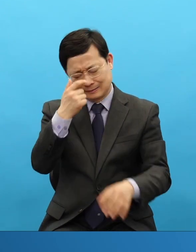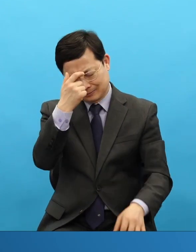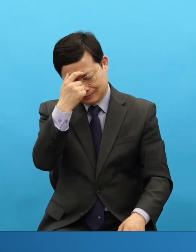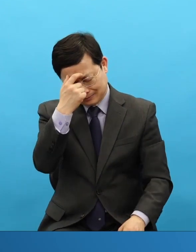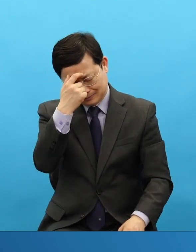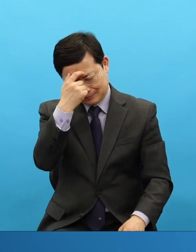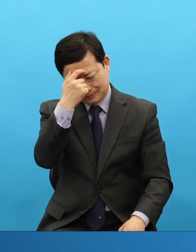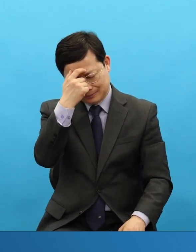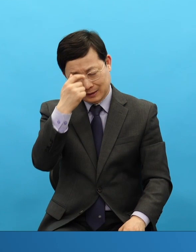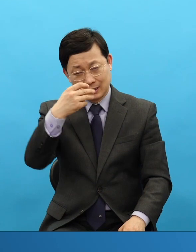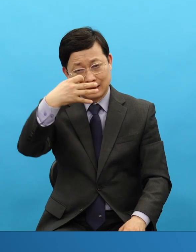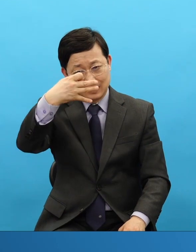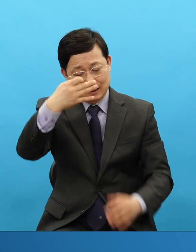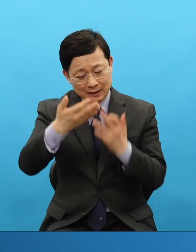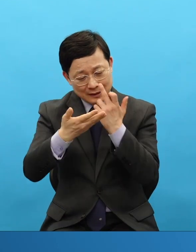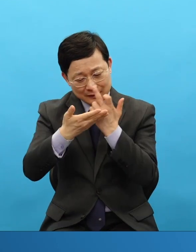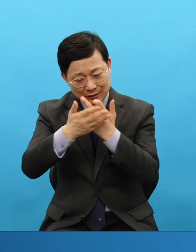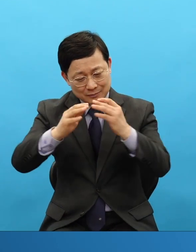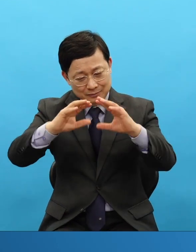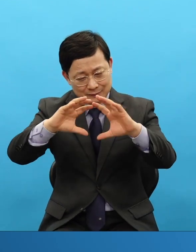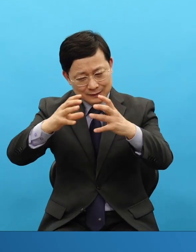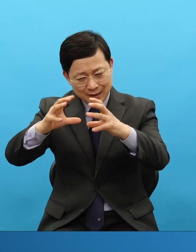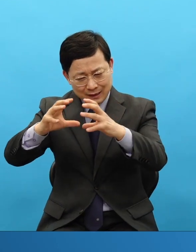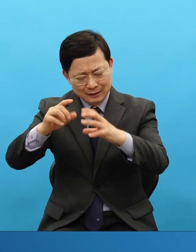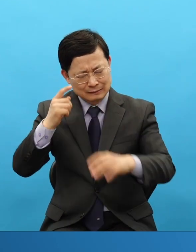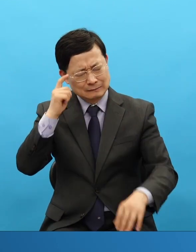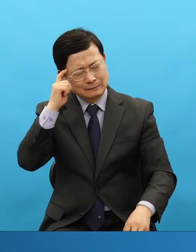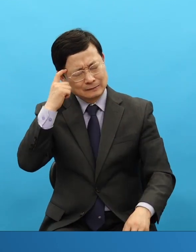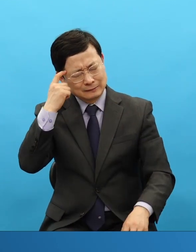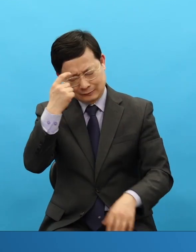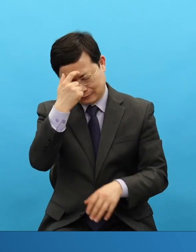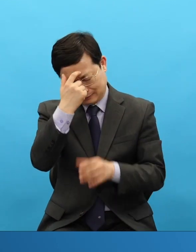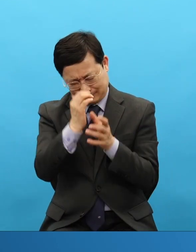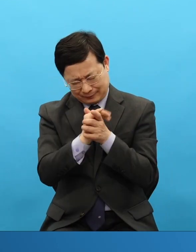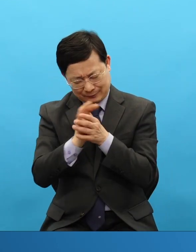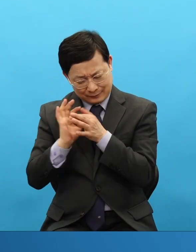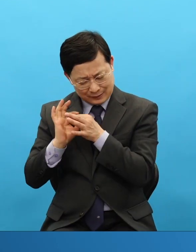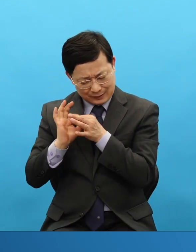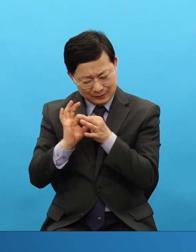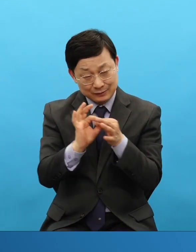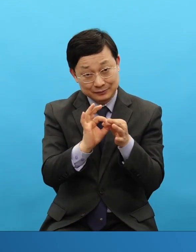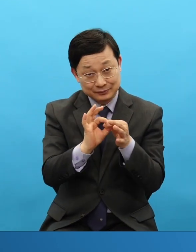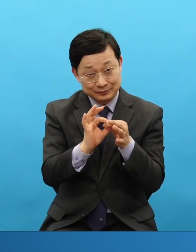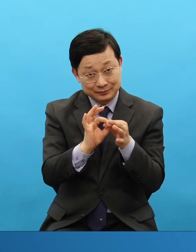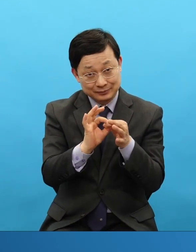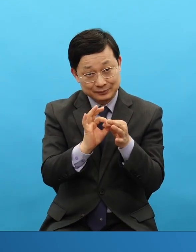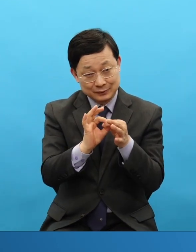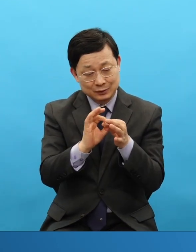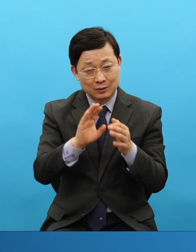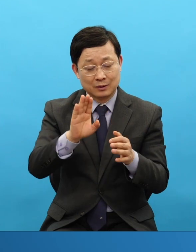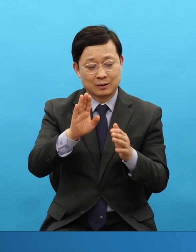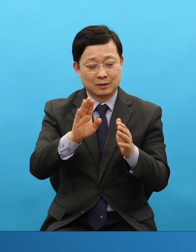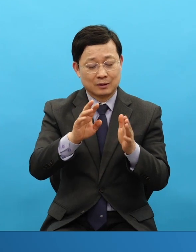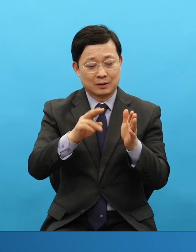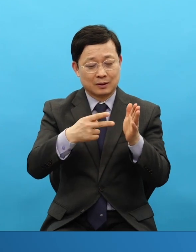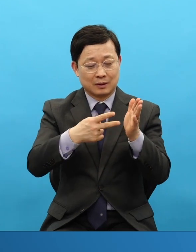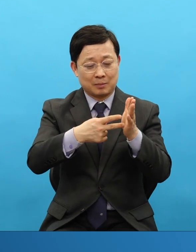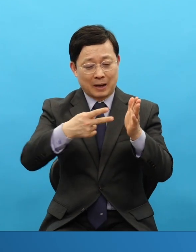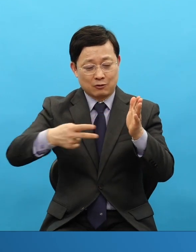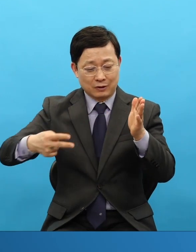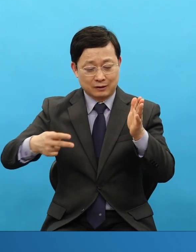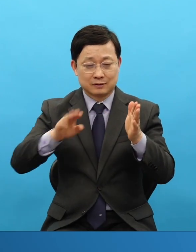주의 14개 섬나라. and the 14 island nations of Oceania. I pray 24 hours a day. 그리고 바누아투. And